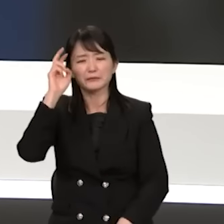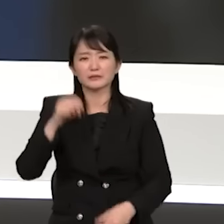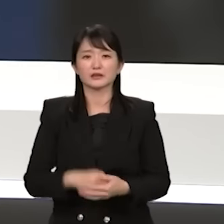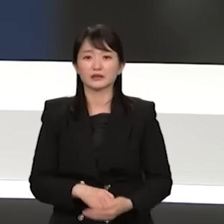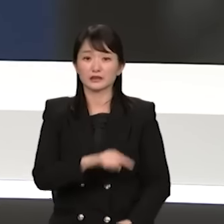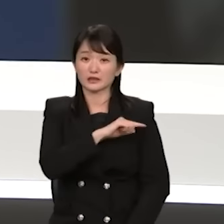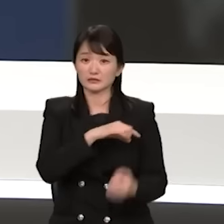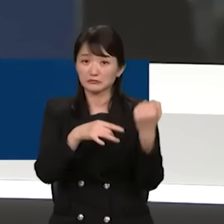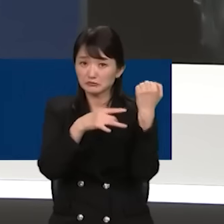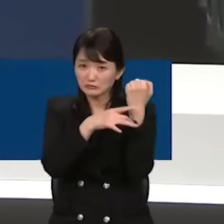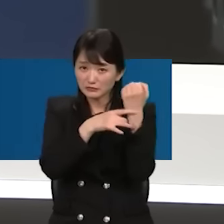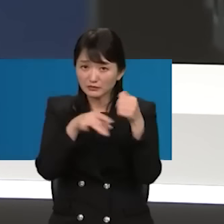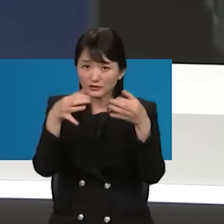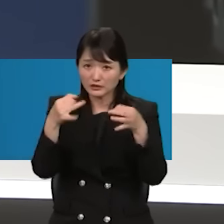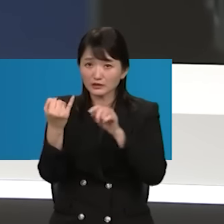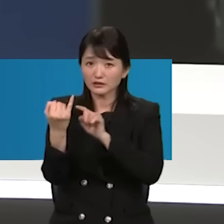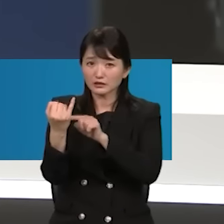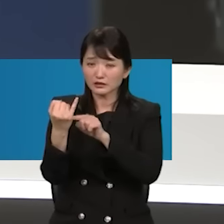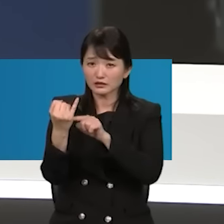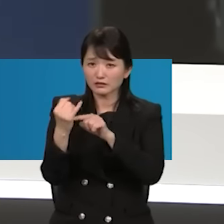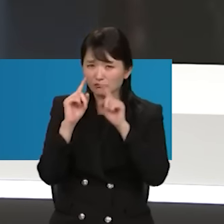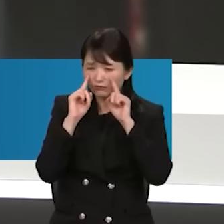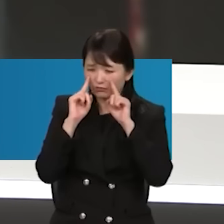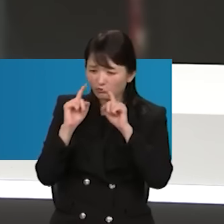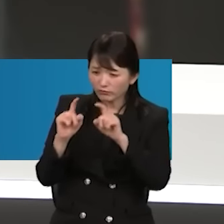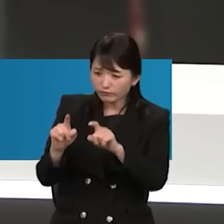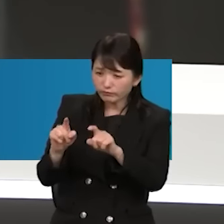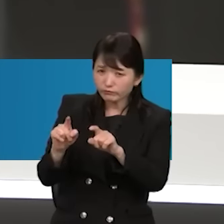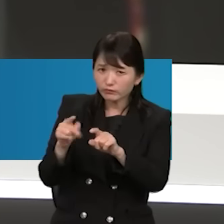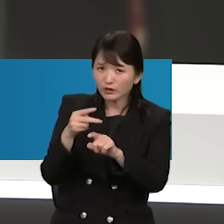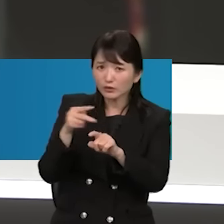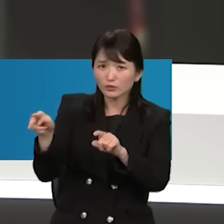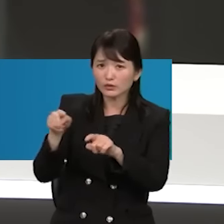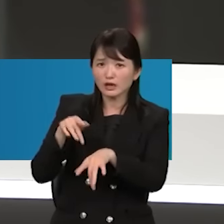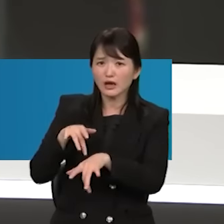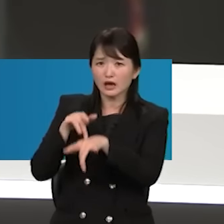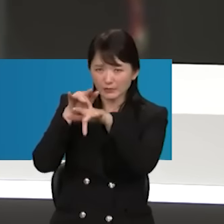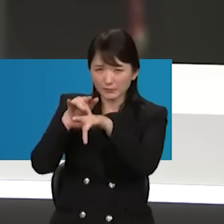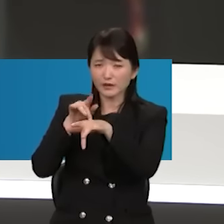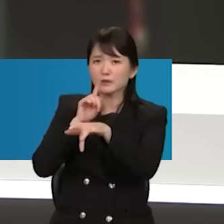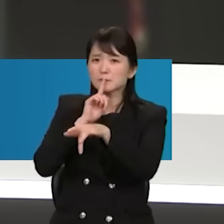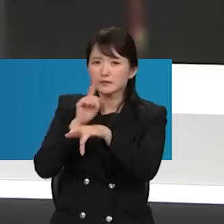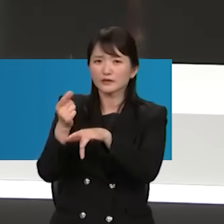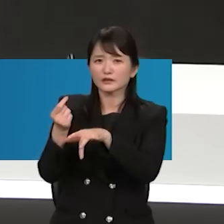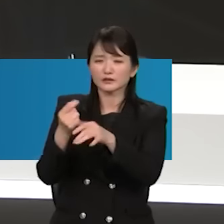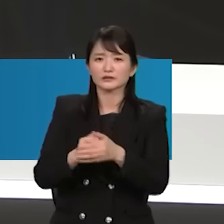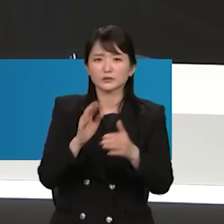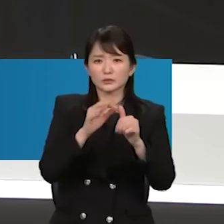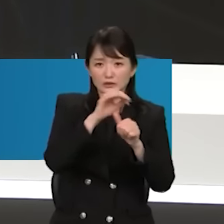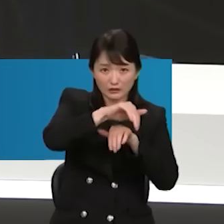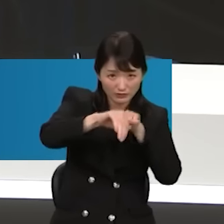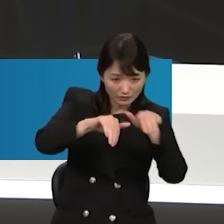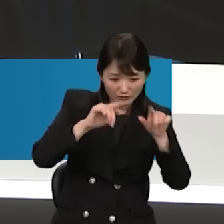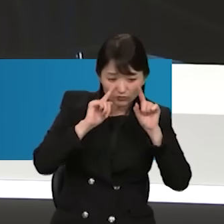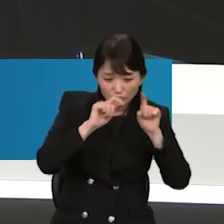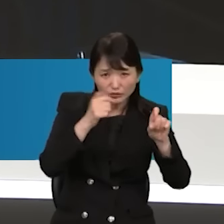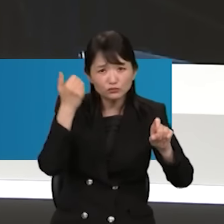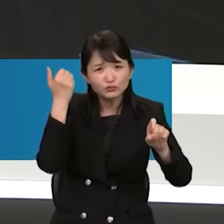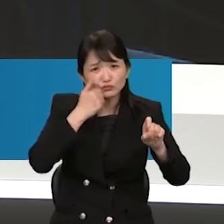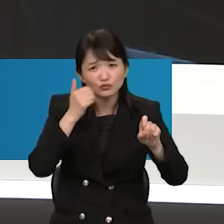가장 굵직하게는 김건희 여사를 둘러싼 의혹 제기를 악마화라고 한 발언이나 공천 개입 의혹과 관련해서